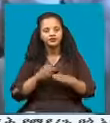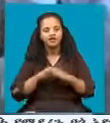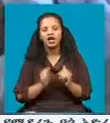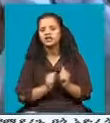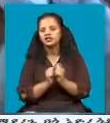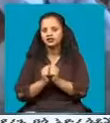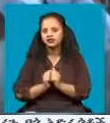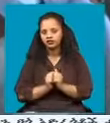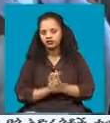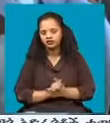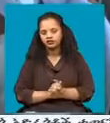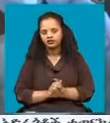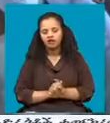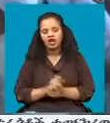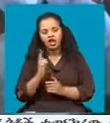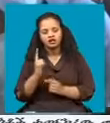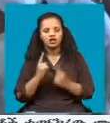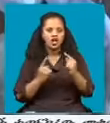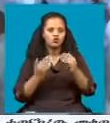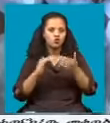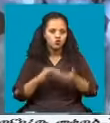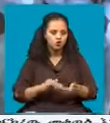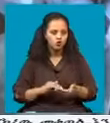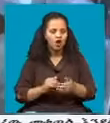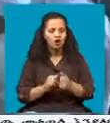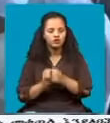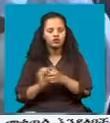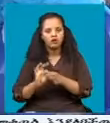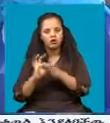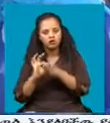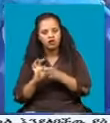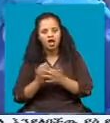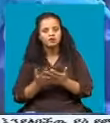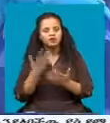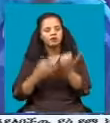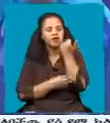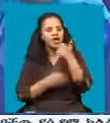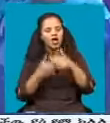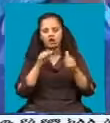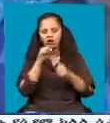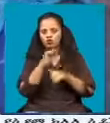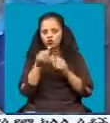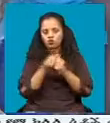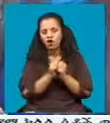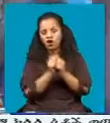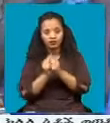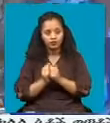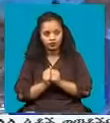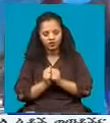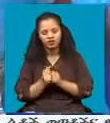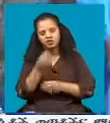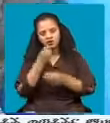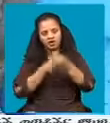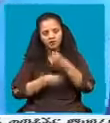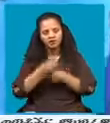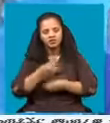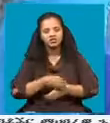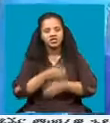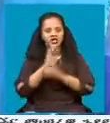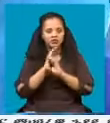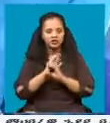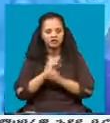አንድነትን አንድ ለአንዱ ነው ተባብረው ድሃው ሀብታም ሳይለያይ ሁሉም በአንድ ላይ አብሮ የሚበላበት